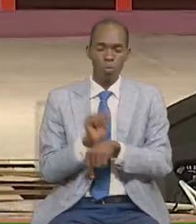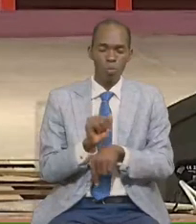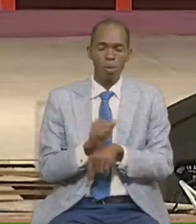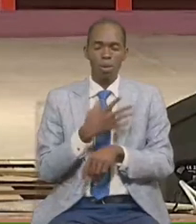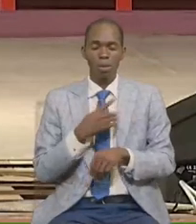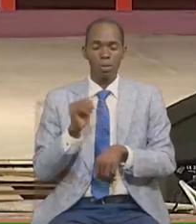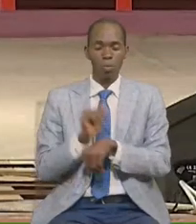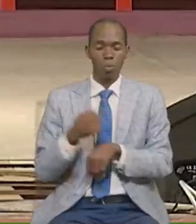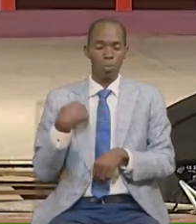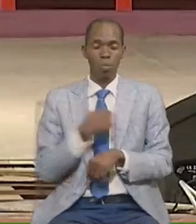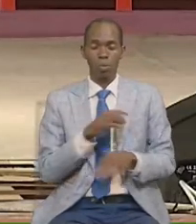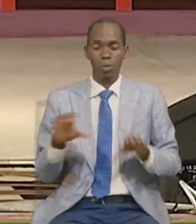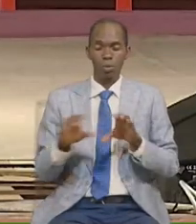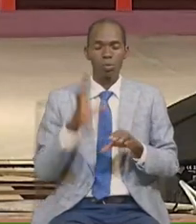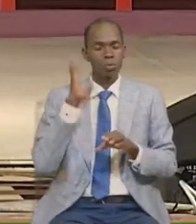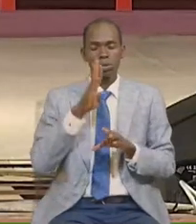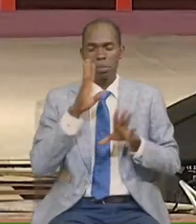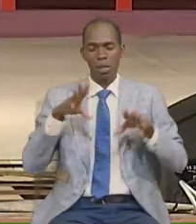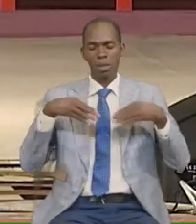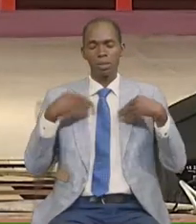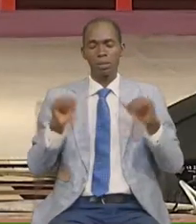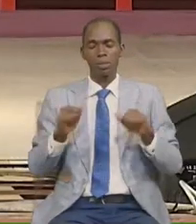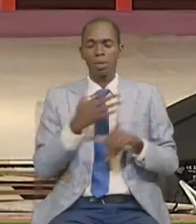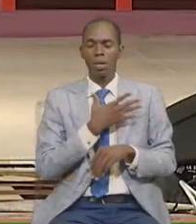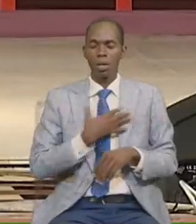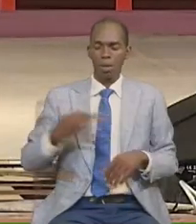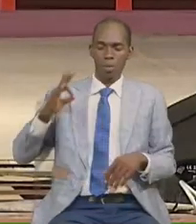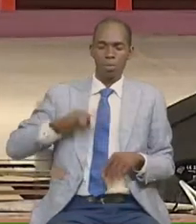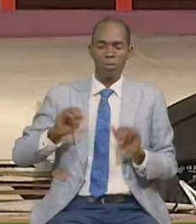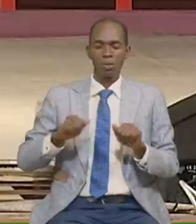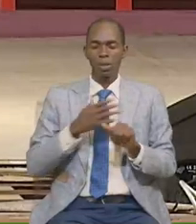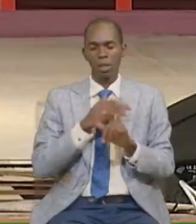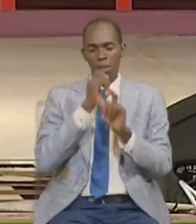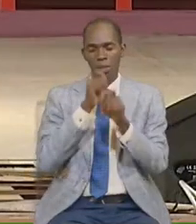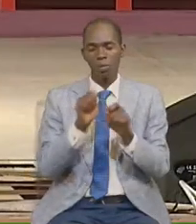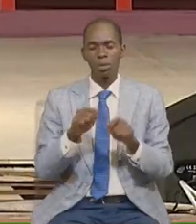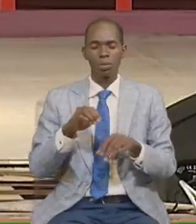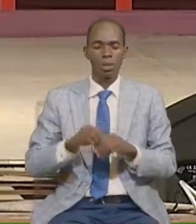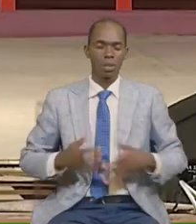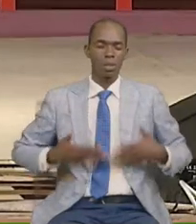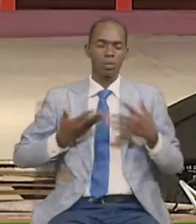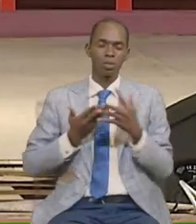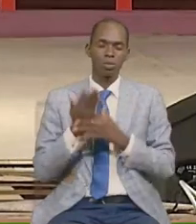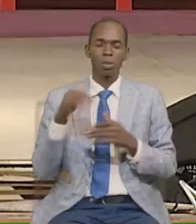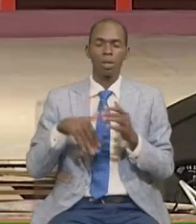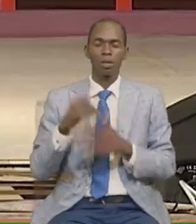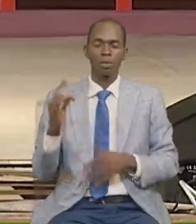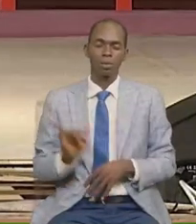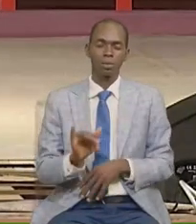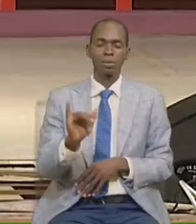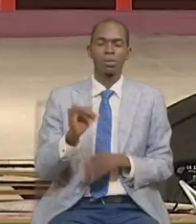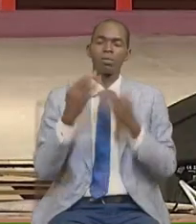que nous ferons sera acceptable, récompensé dans la vie et dans l'éternité. Merci